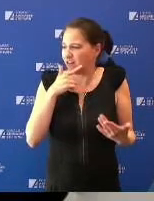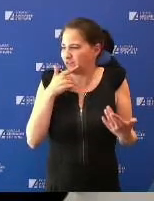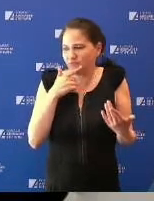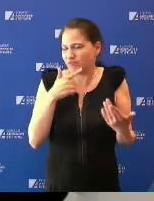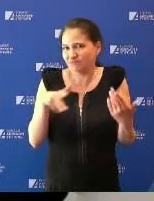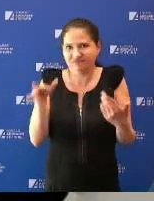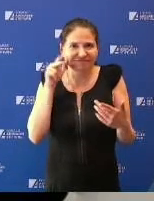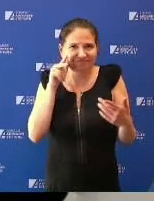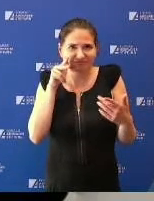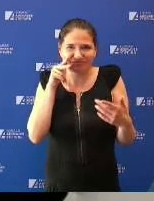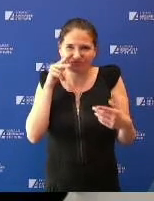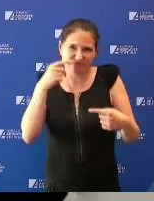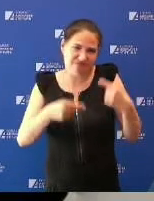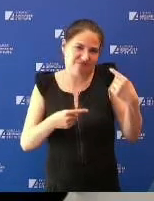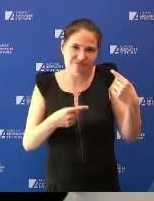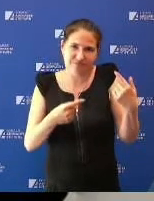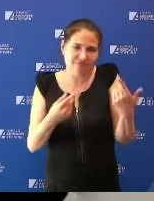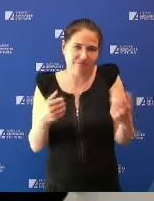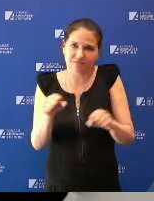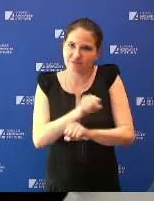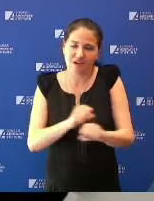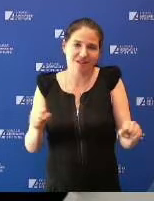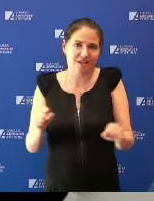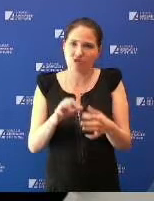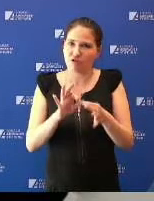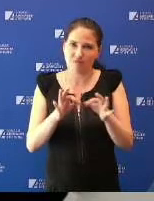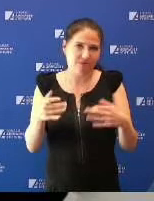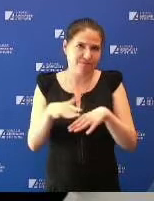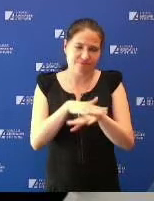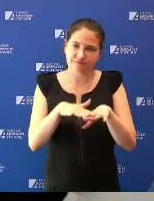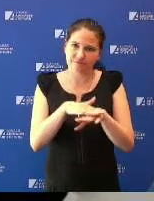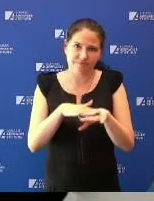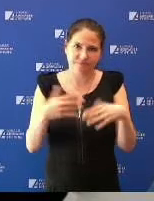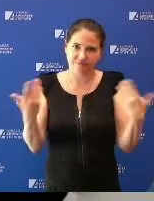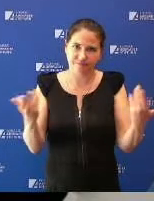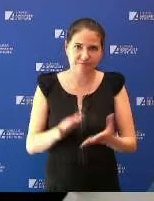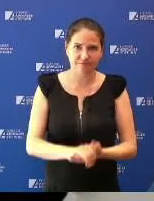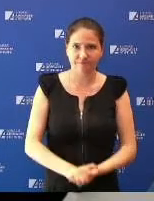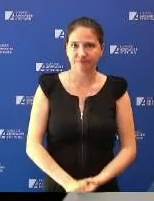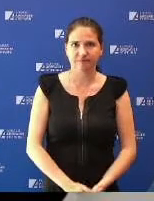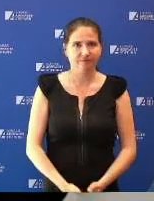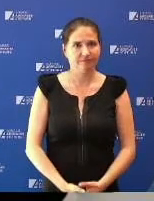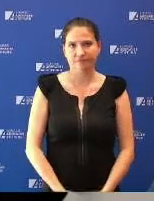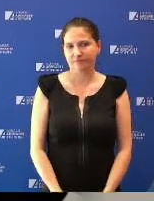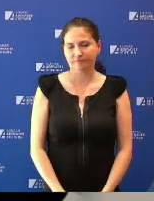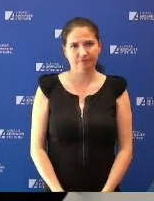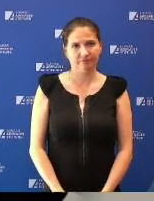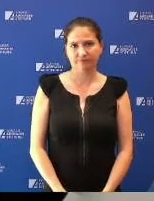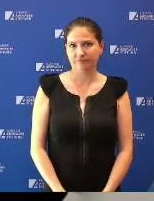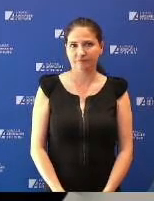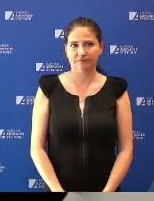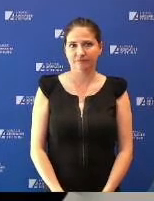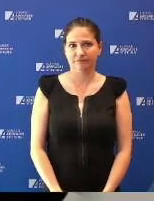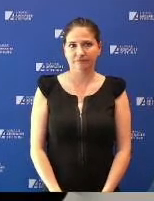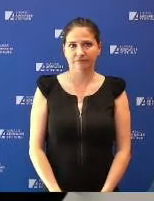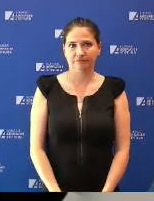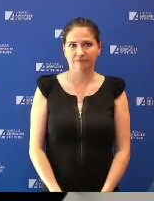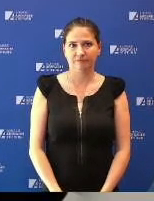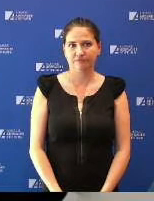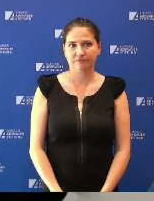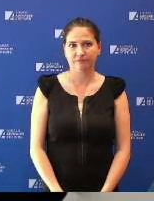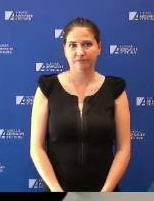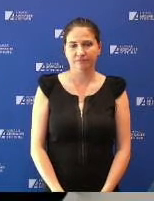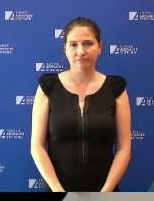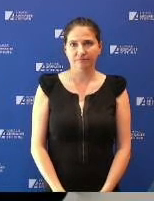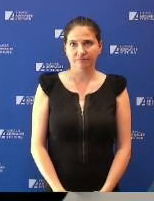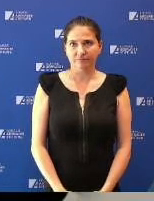Singapur ohne Autos oder mit weniger Autos, 30% weniger private Autos, weniger Autos, mehr